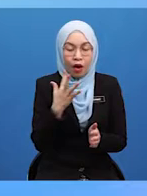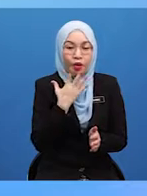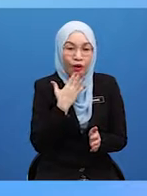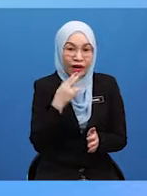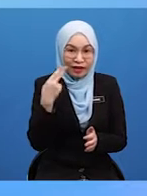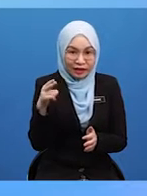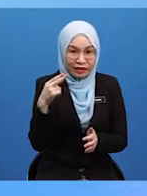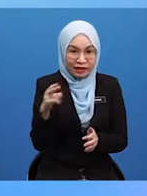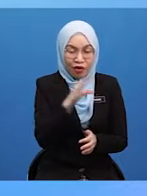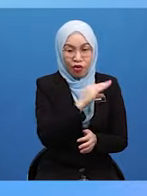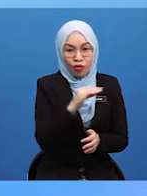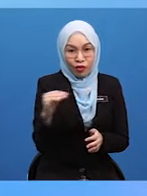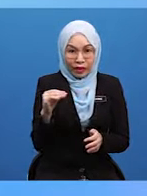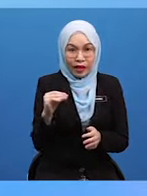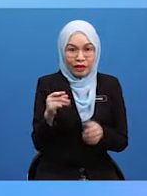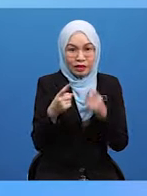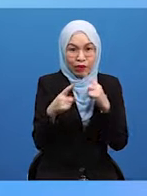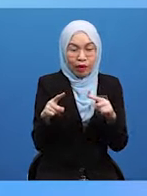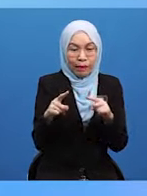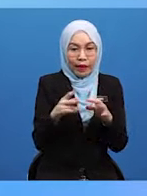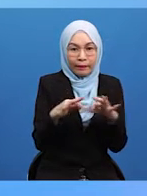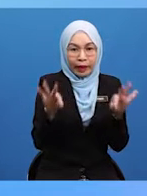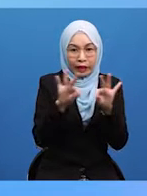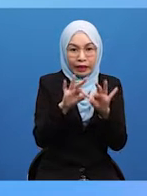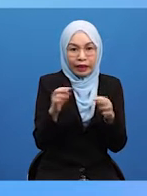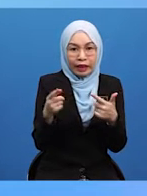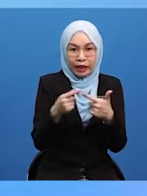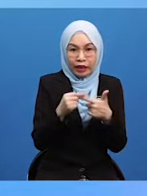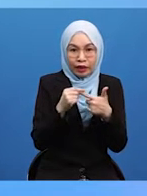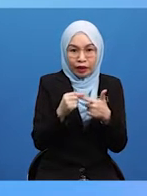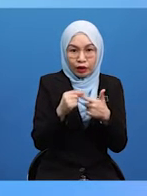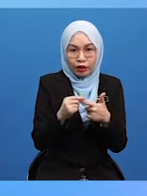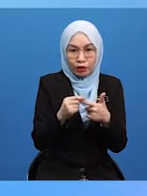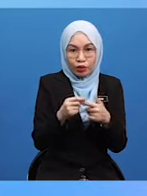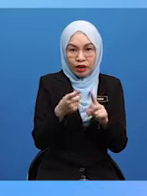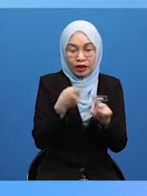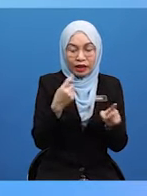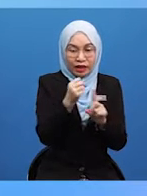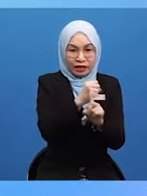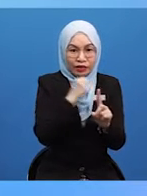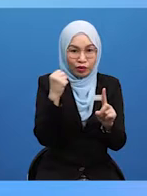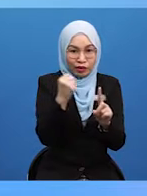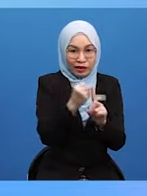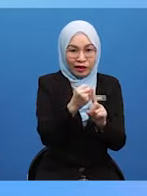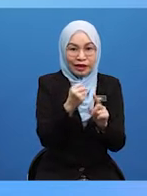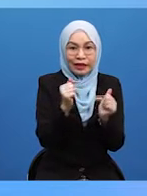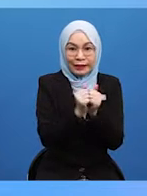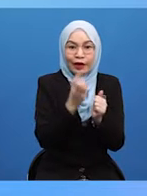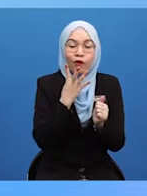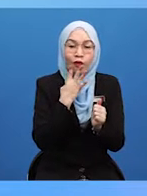yang kedua, iaitu dari segi sosial, cikgu warnakan dengan tulisan yang berwarna